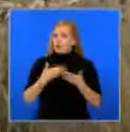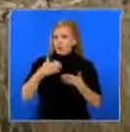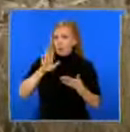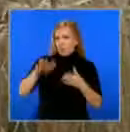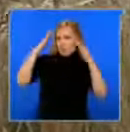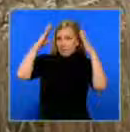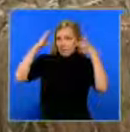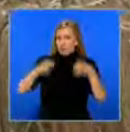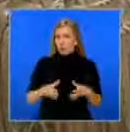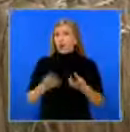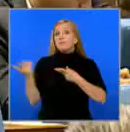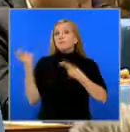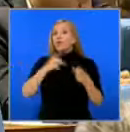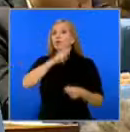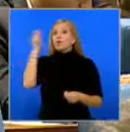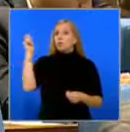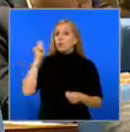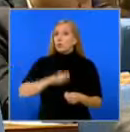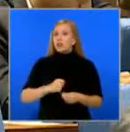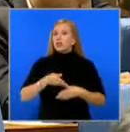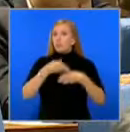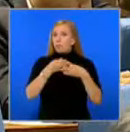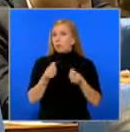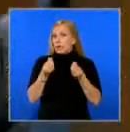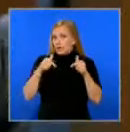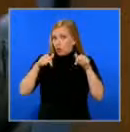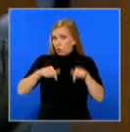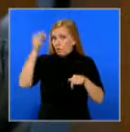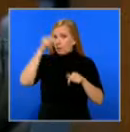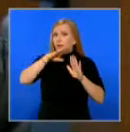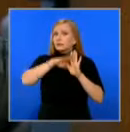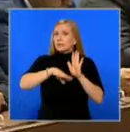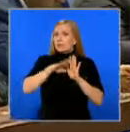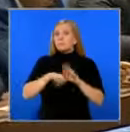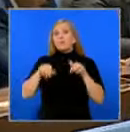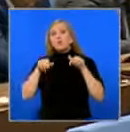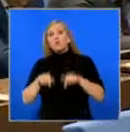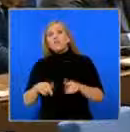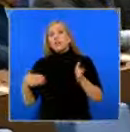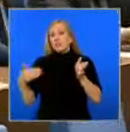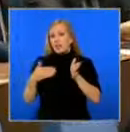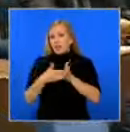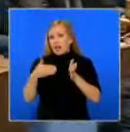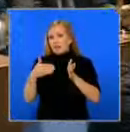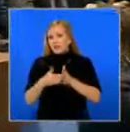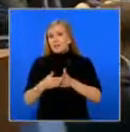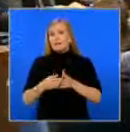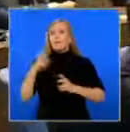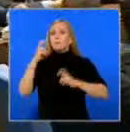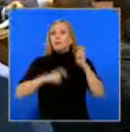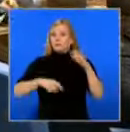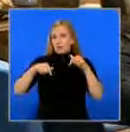вносът от украйна ще помогне цените на храните у нас да бъдат намалени според опозицията това ще навреди на българските